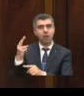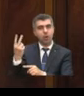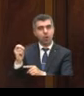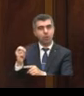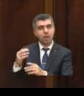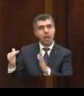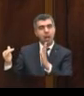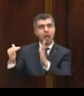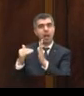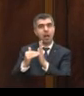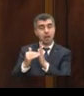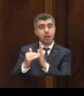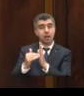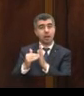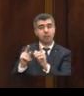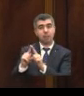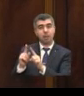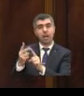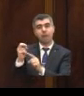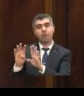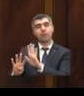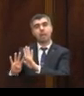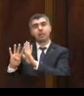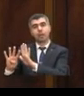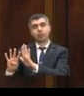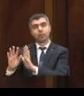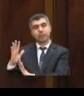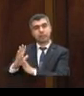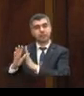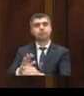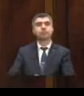نهاية السنة المنصرمة أي 2019.